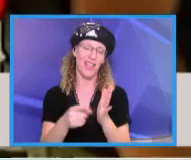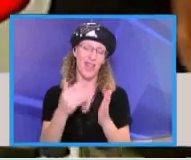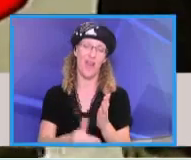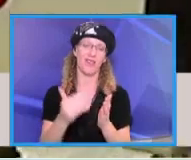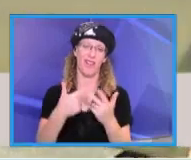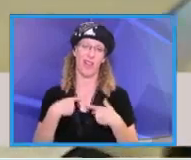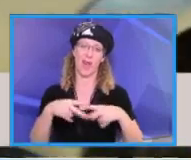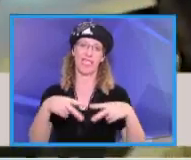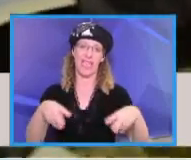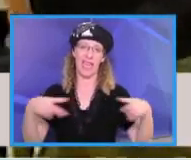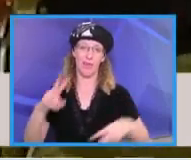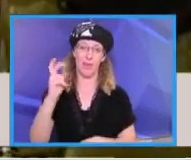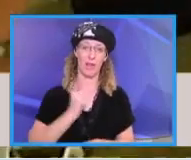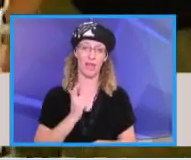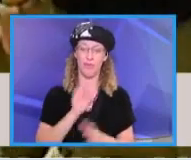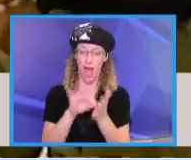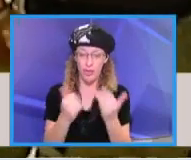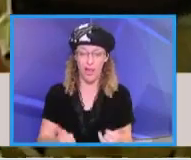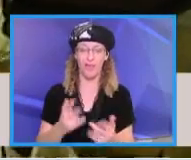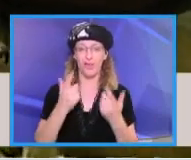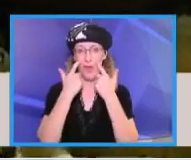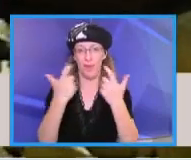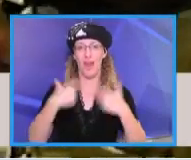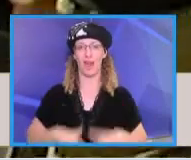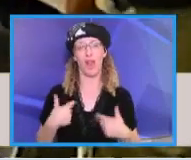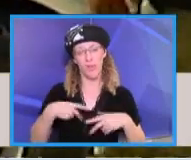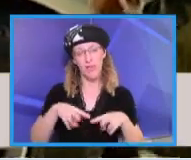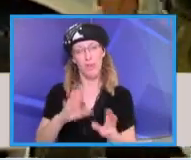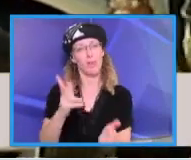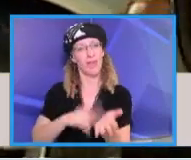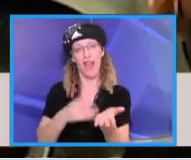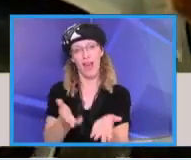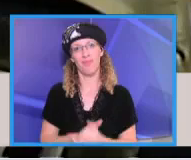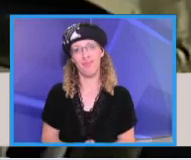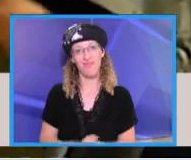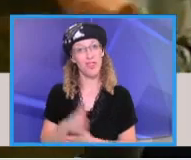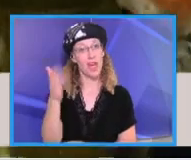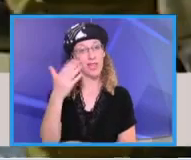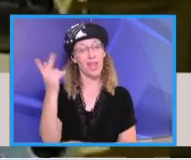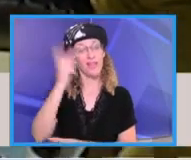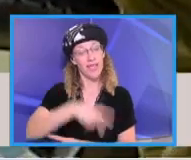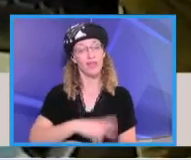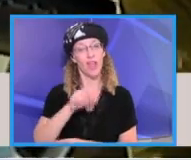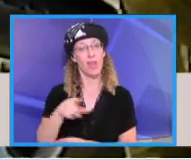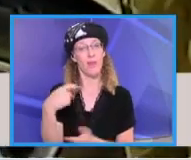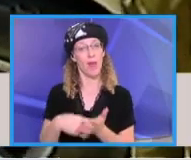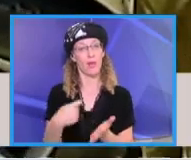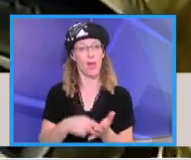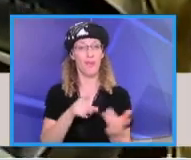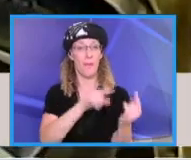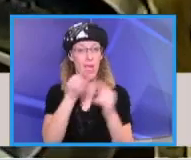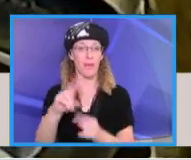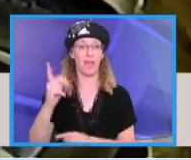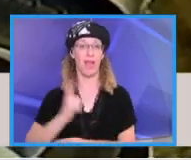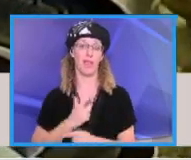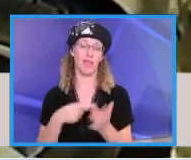מחזירים לאותם מילואימניקים שברגעים אלה שומרים עלינו, אנחנו מחזירים להם את מה שמגיע להם, וזה שהמדינה תבין שיש להם עלויות בזה שהם באים להתגייס